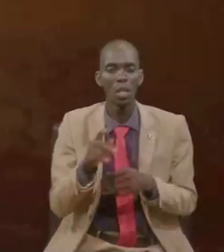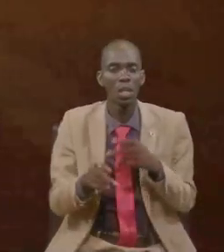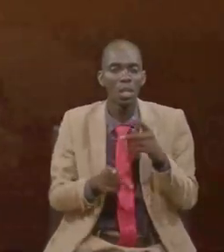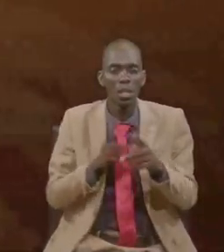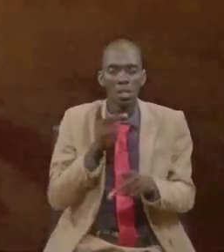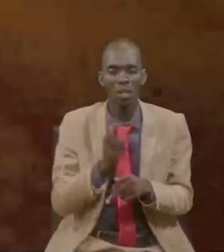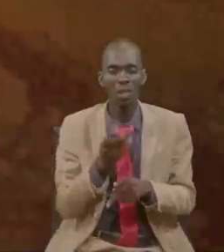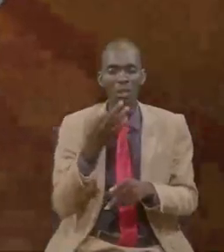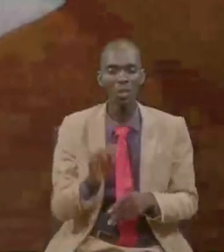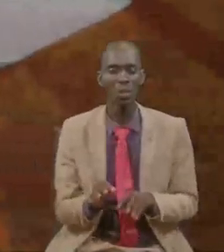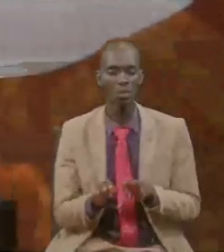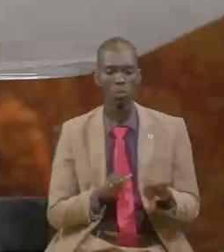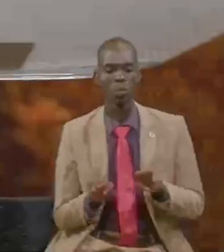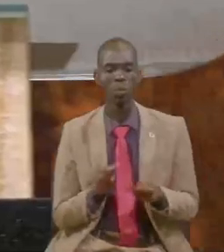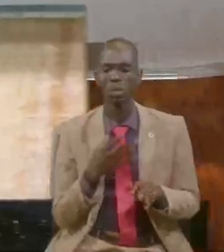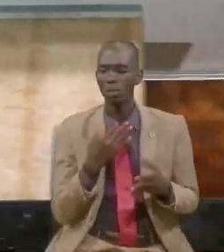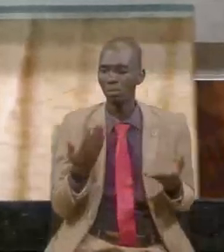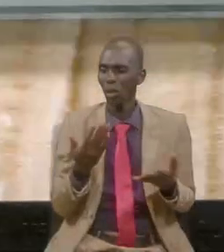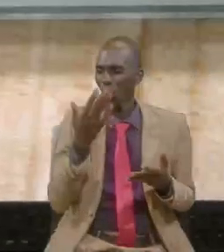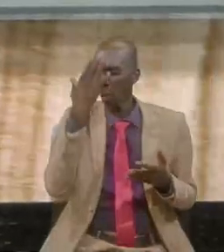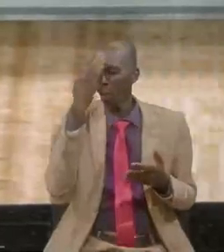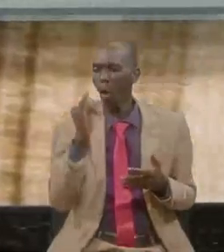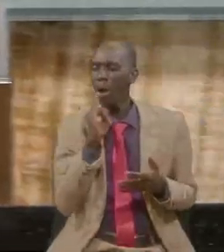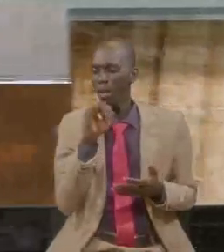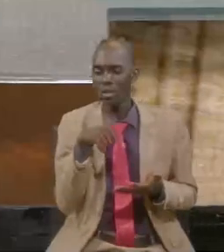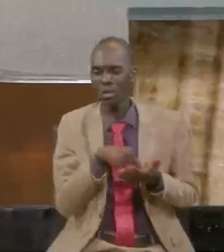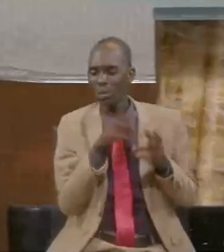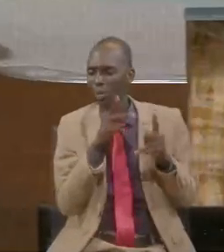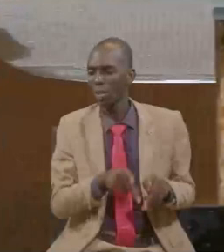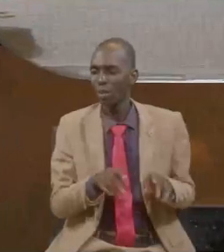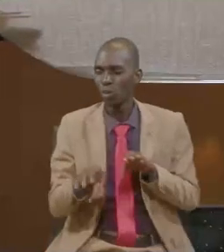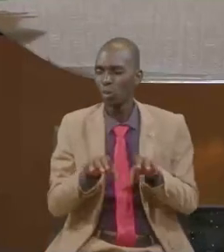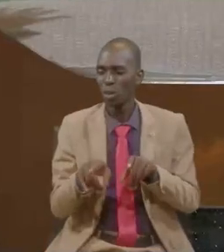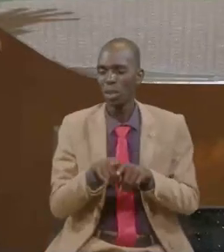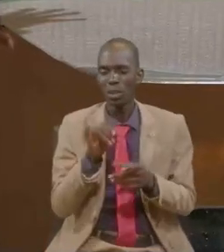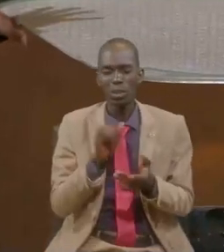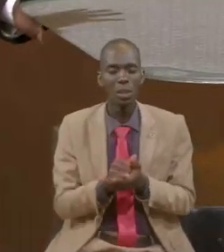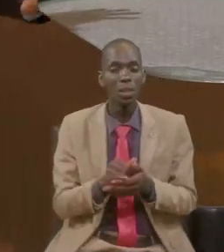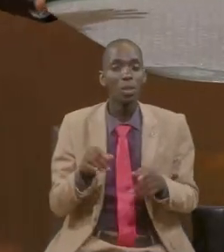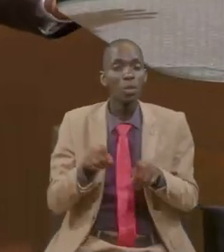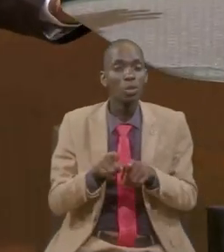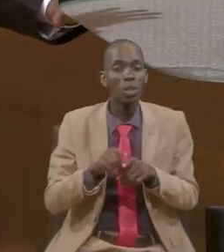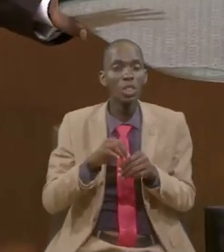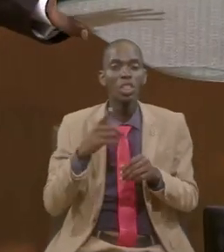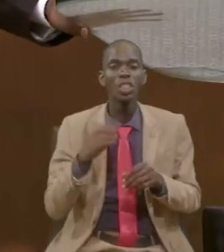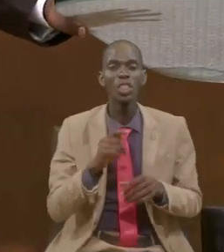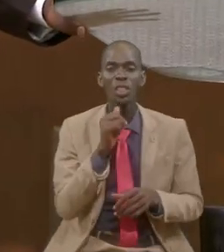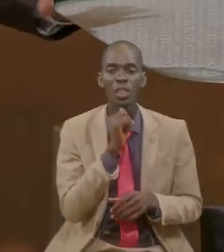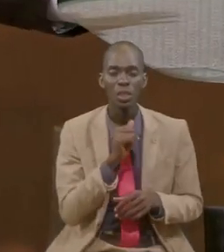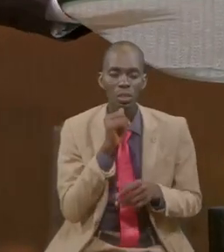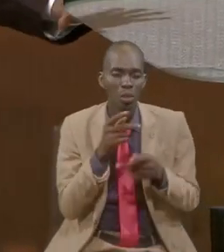démontrer ce comportement charnel, ils disent, mais pourquoi il agit comme ça? Même dans le sanctuaire de